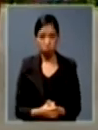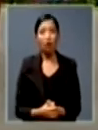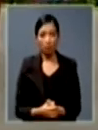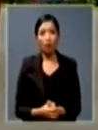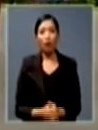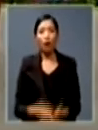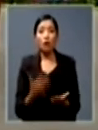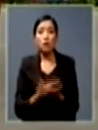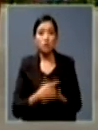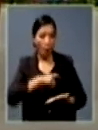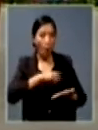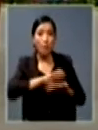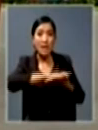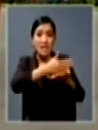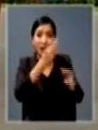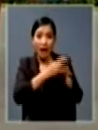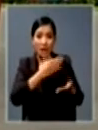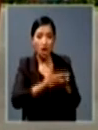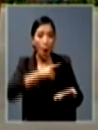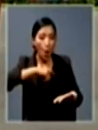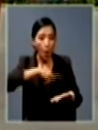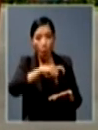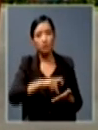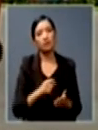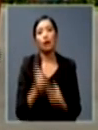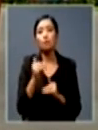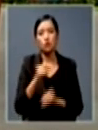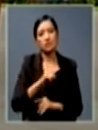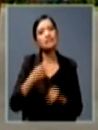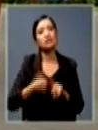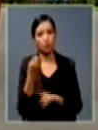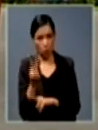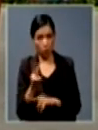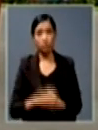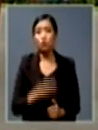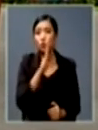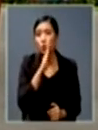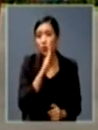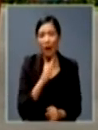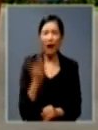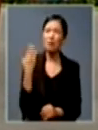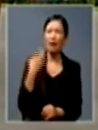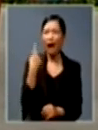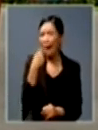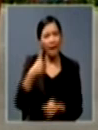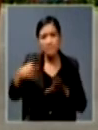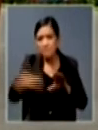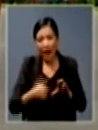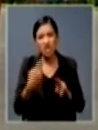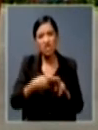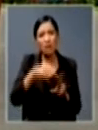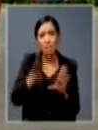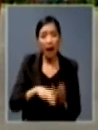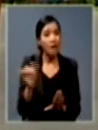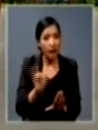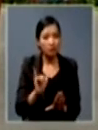มแต่ถ้าหากว่าใครบอกอู้ยังไม่คราวที่แล้วไม่ได้ไปลงทะเบียนก็ไม่ต้องน้อยอกน้อยใจนะครับเพราะว่าเดี๋ยวเขาจะเปิดอีกครั้งก็ให้รอฟัง